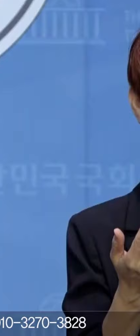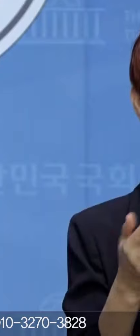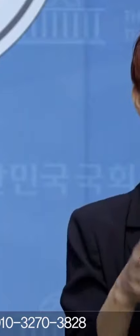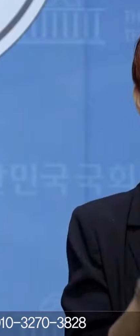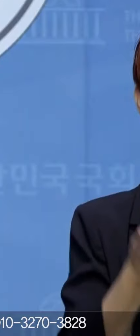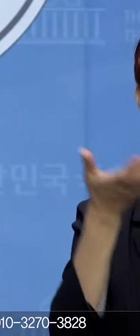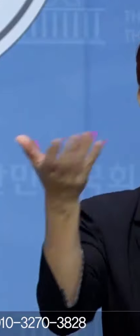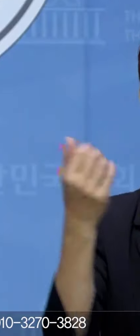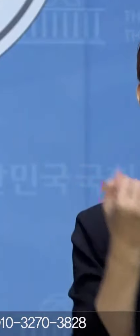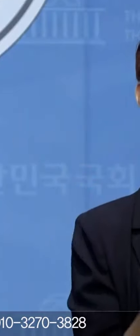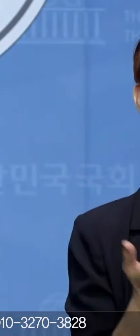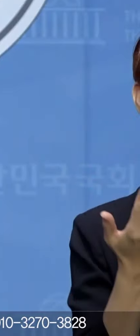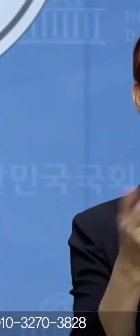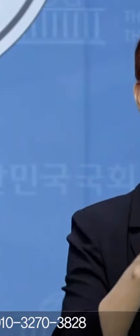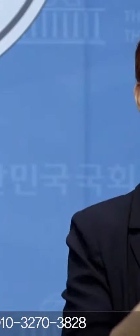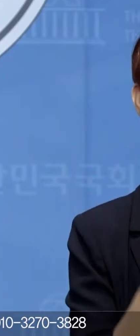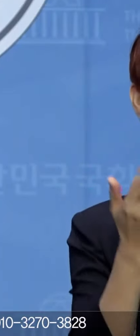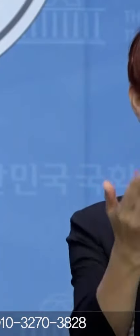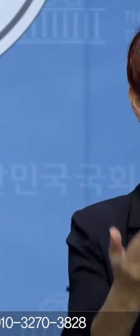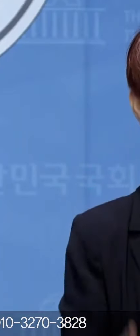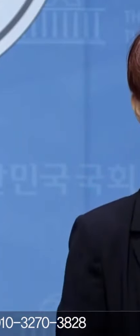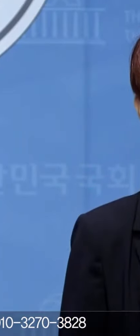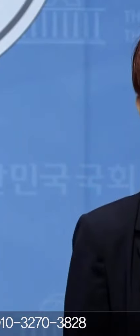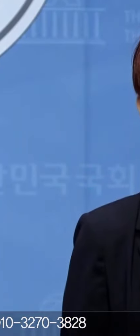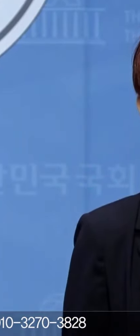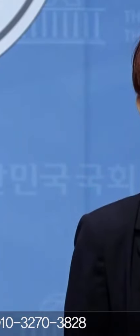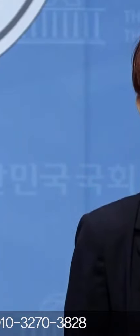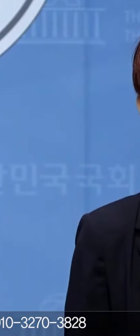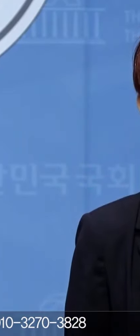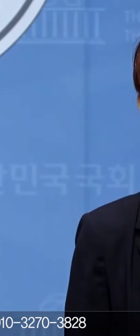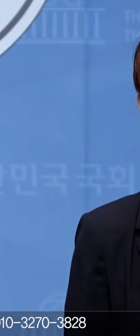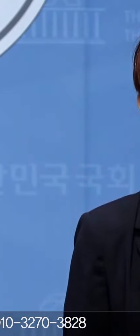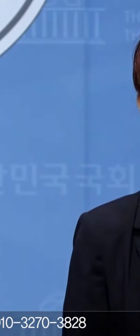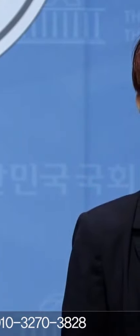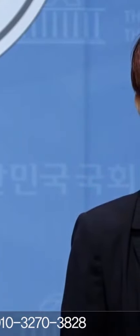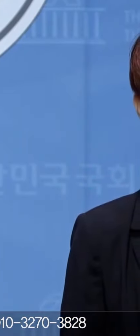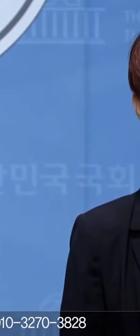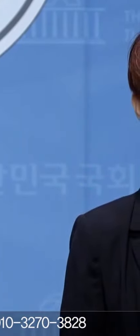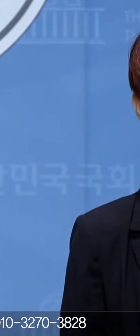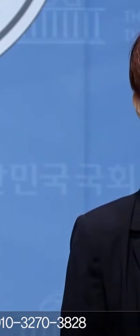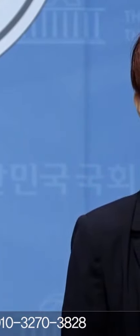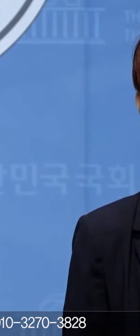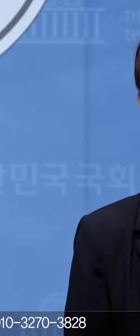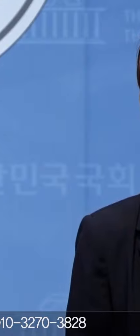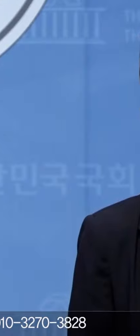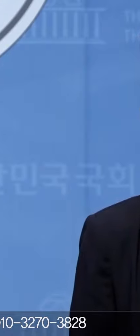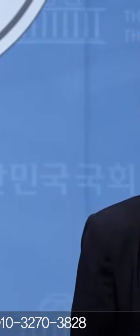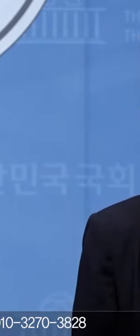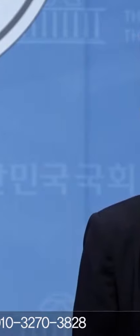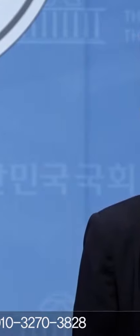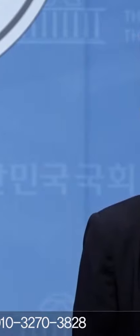장소로 이동해서 기자 여러분들 질문에 대답해드리는 순서로 진행하겠습니다.